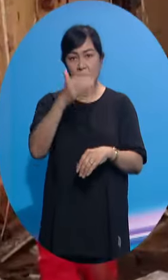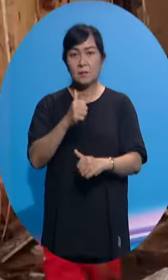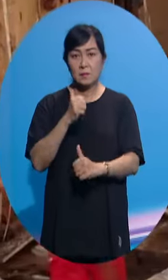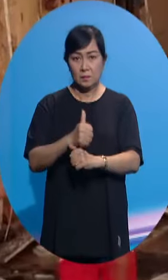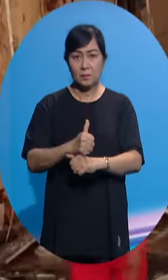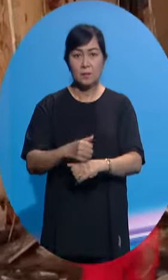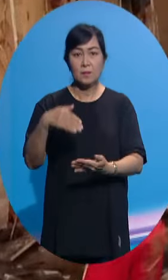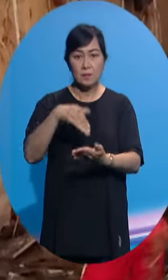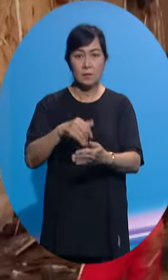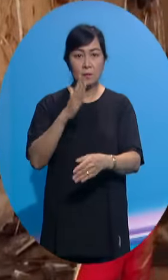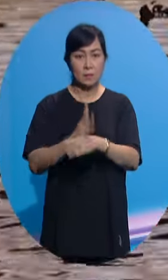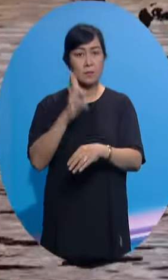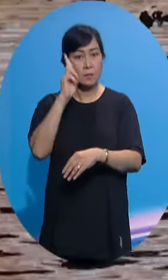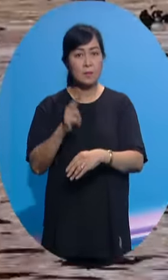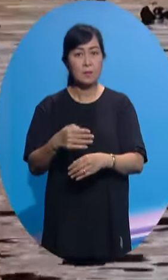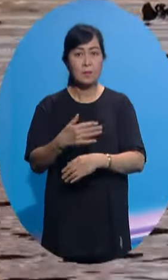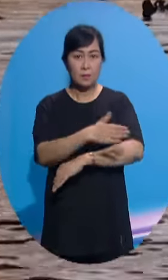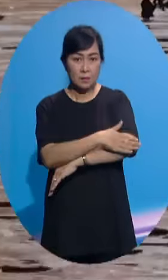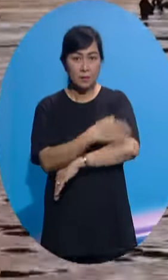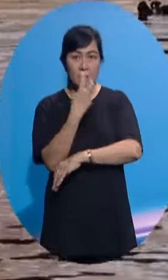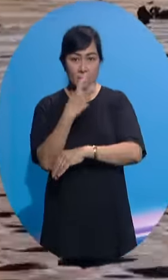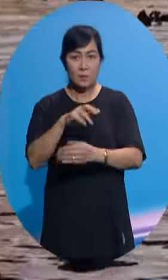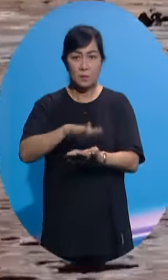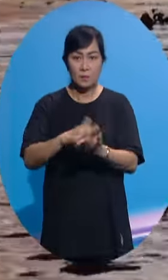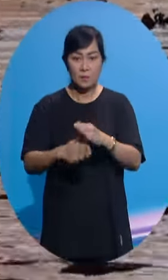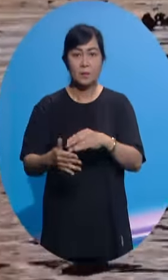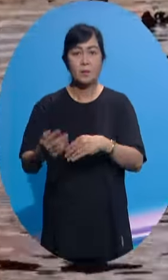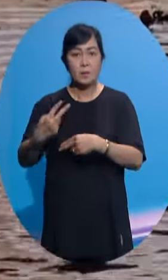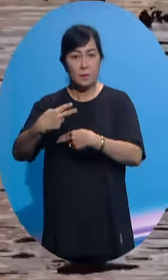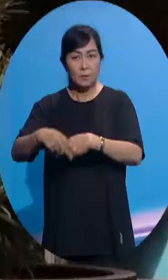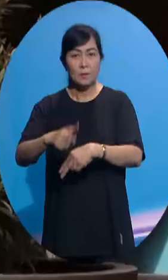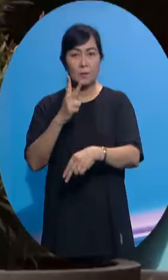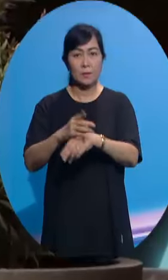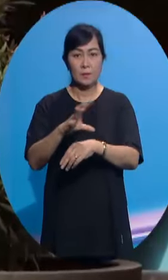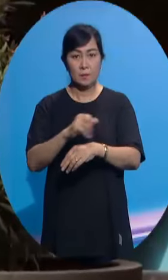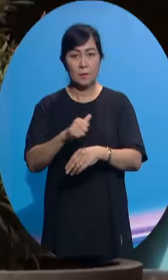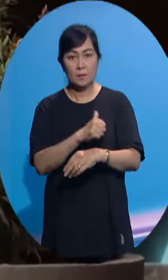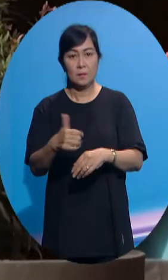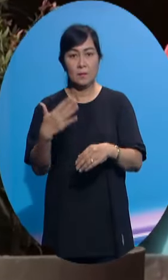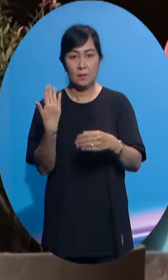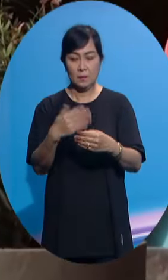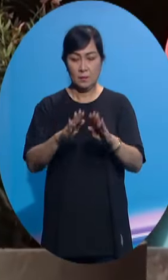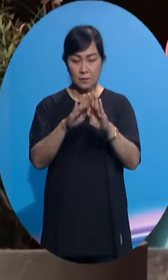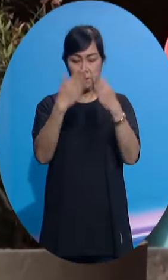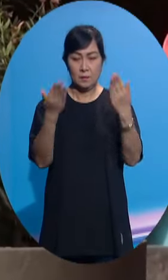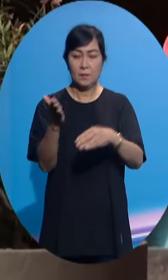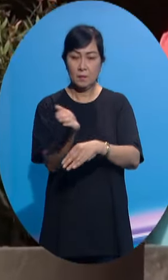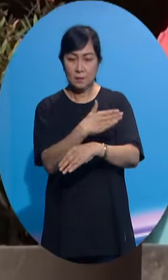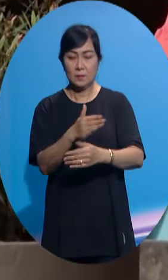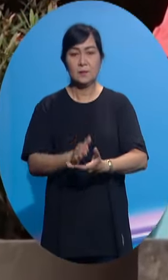biết chính phủ sẽ bổ sung 5.000 binh sĩ để hỗ trợ tìm kiếm và dọn dẹp, ngoài 2.500 người đã được triển khai trước đó.